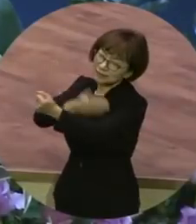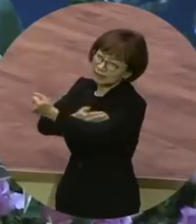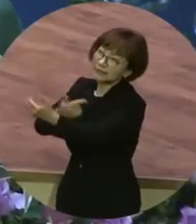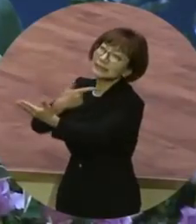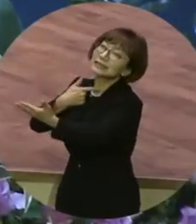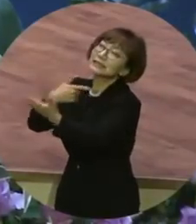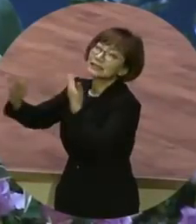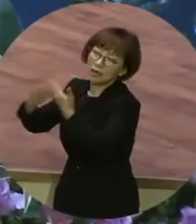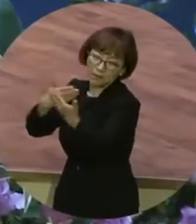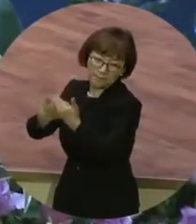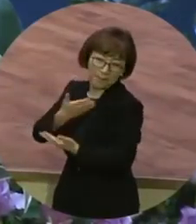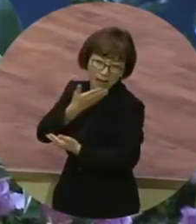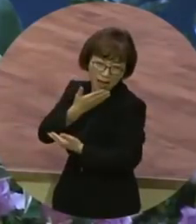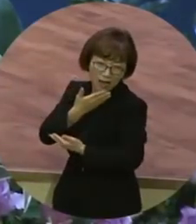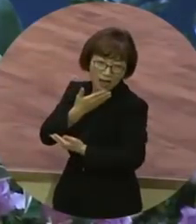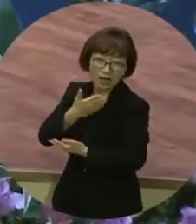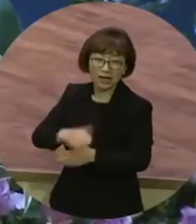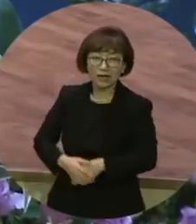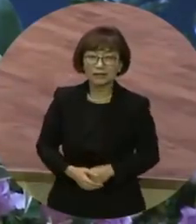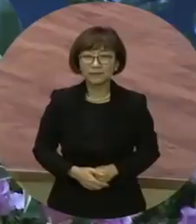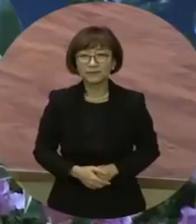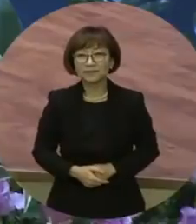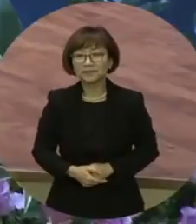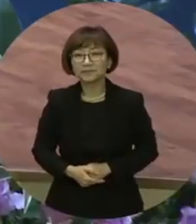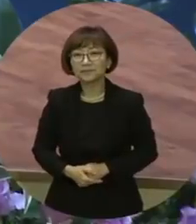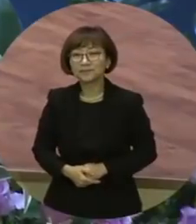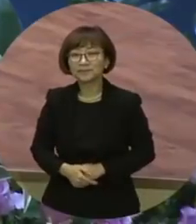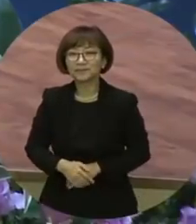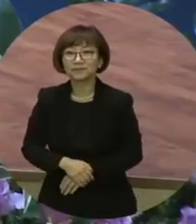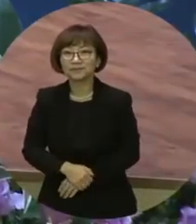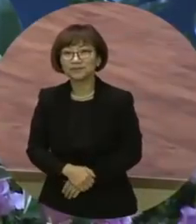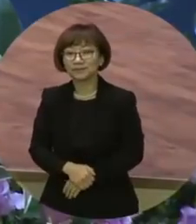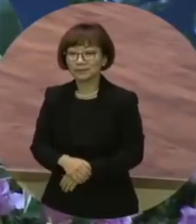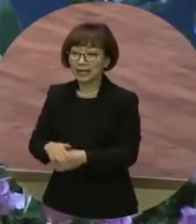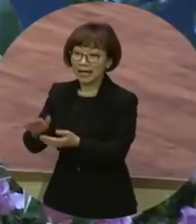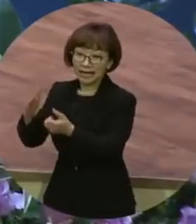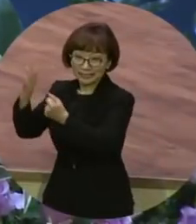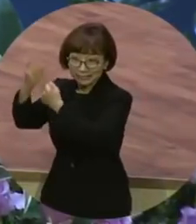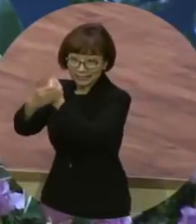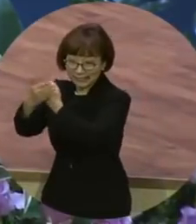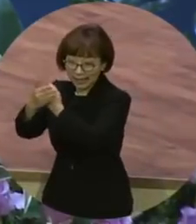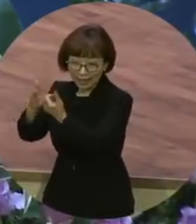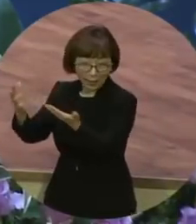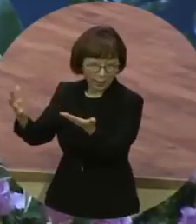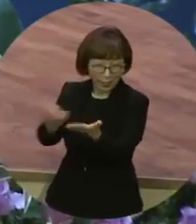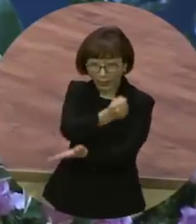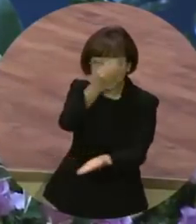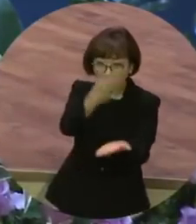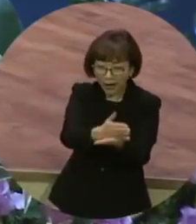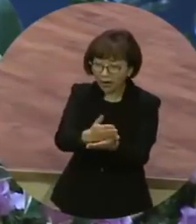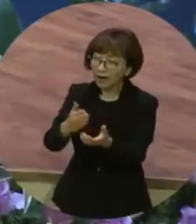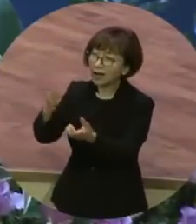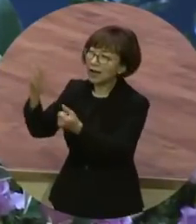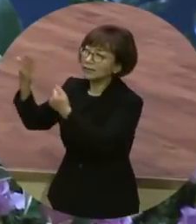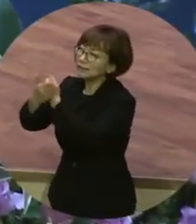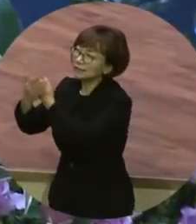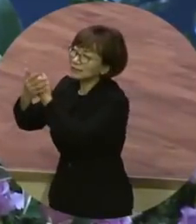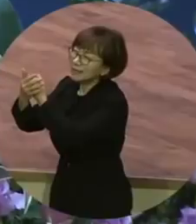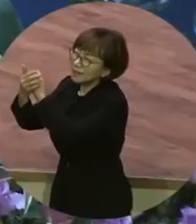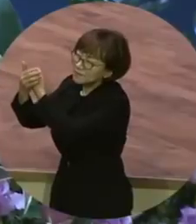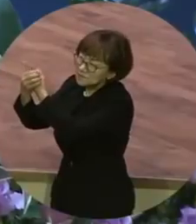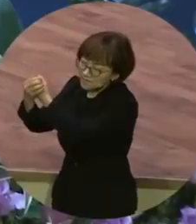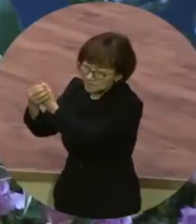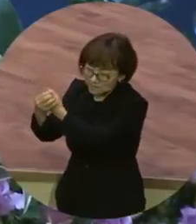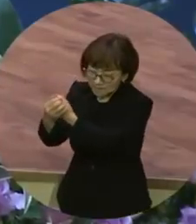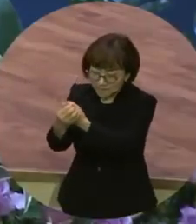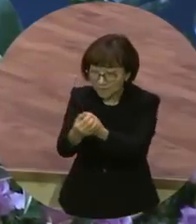있습니다. 여러분 어떻게 하면 은혜가 지나가지 않고 머물게 하죠? 바로 나의 연약함을 하나님 앞에 인정하는